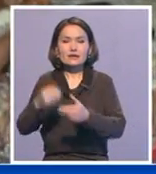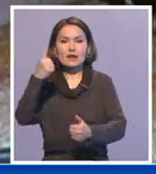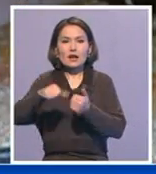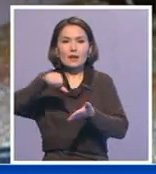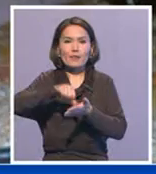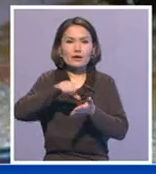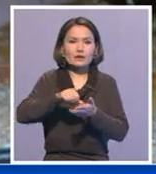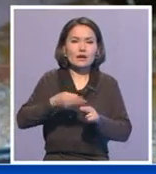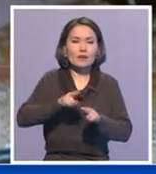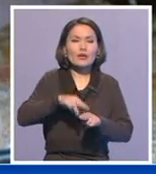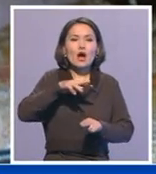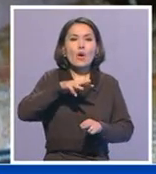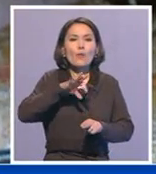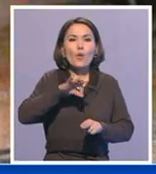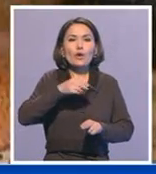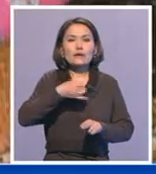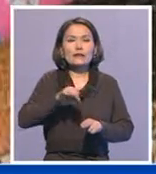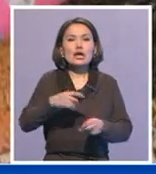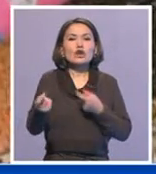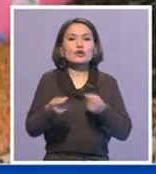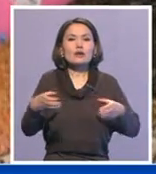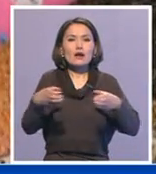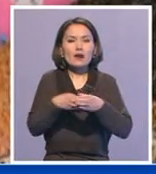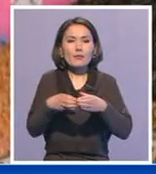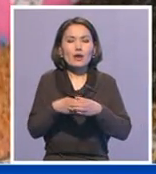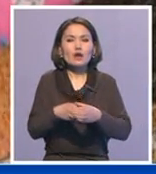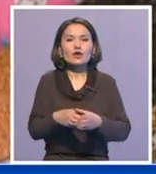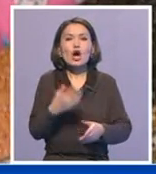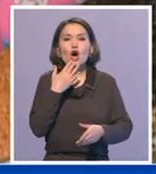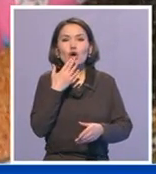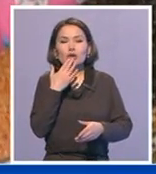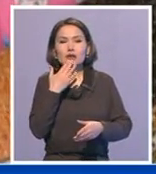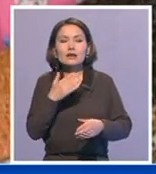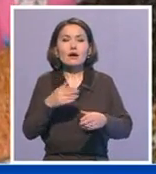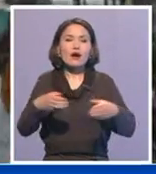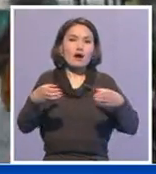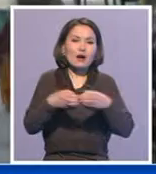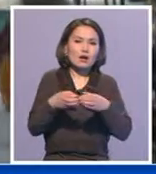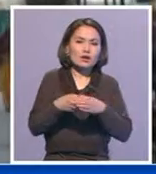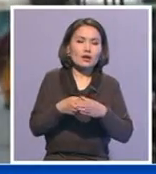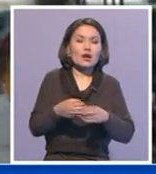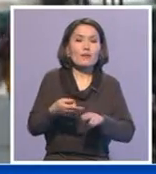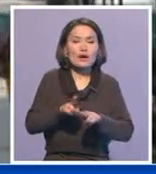Олар Нарендра Моди жетекшілік ететін халықтық партия мен биліктегі ұлттық конгресс. Біріншісінің